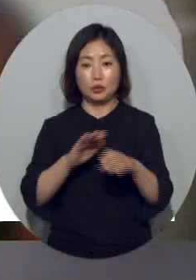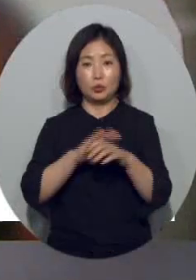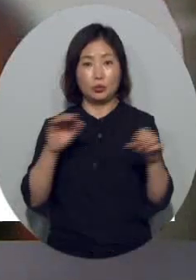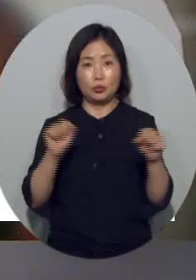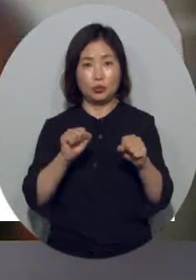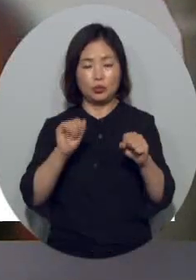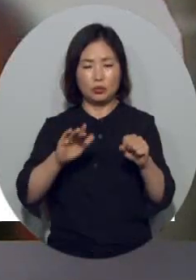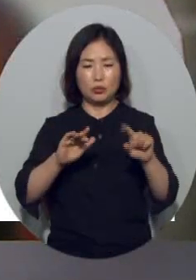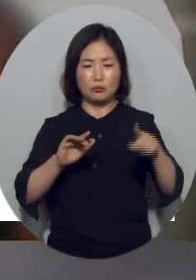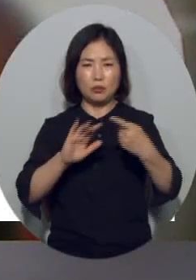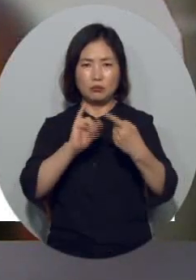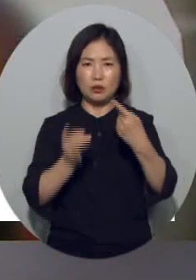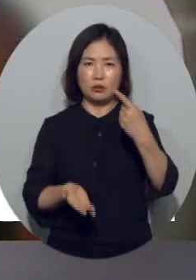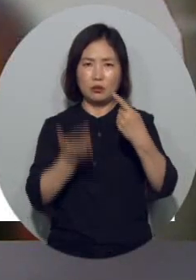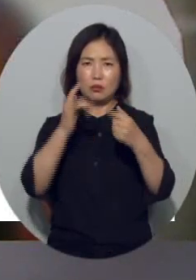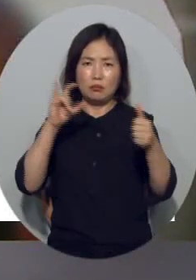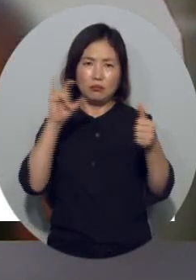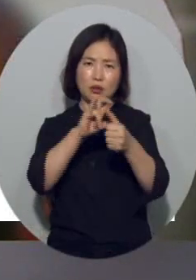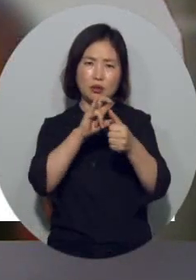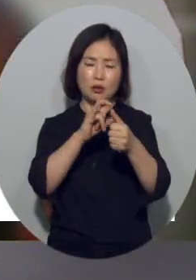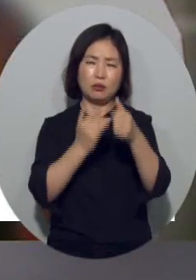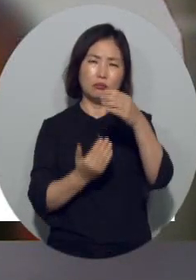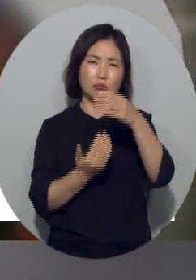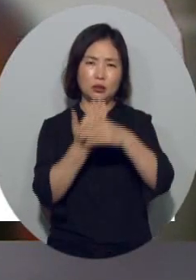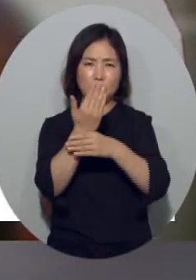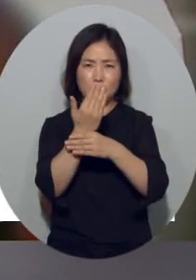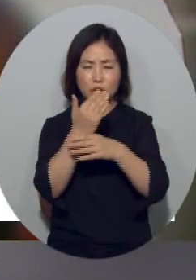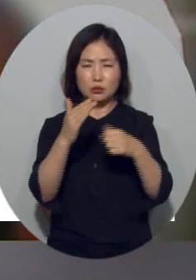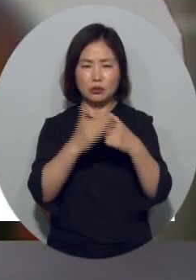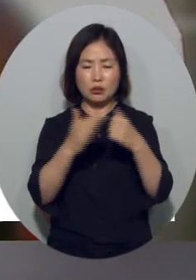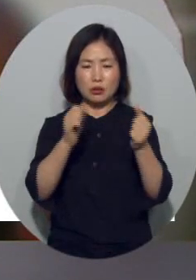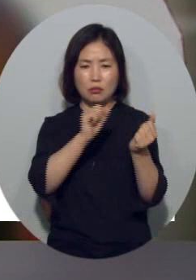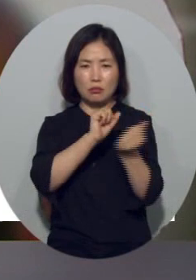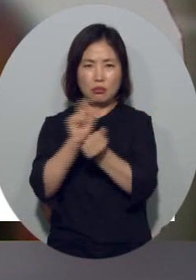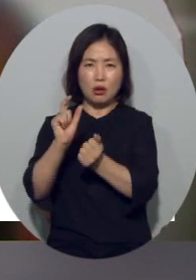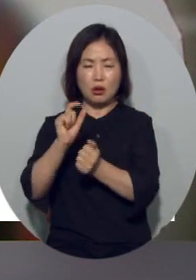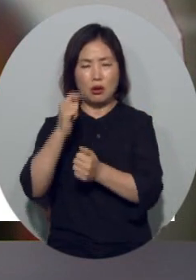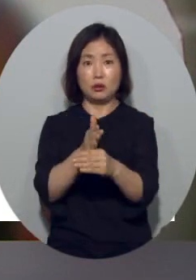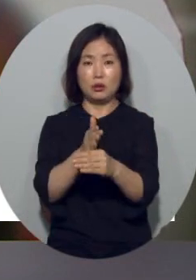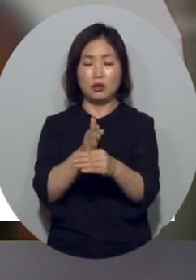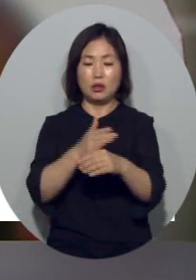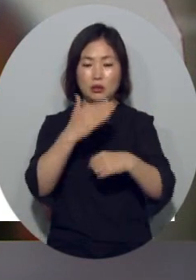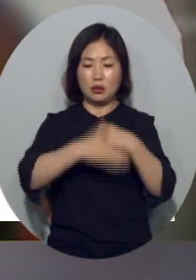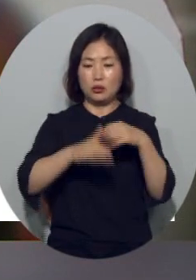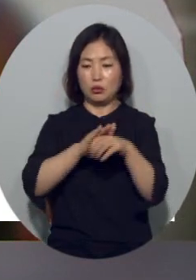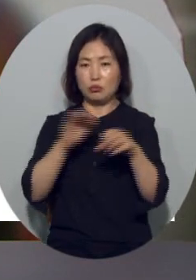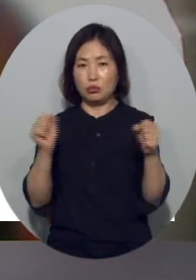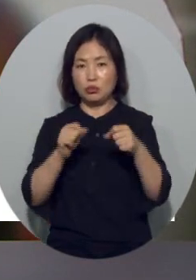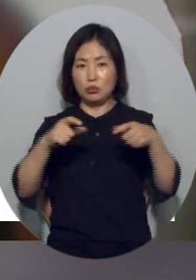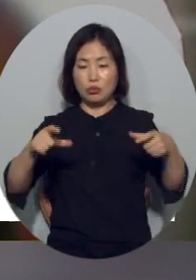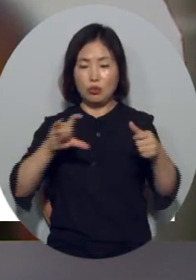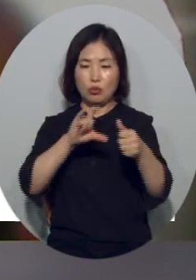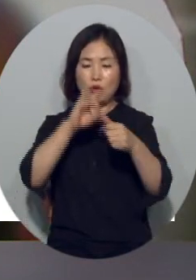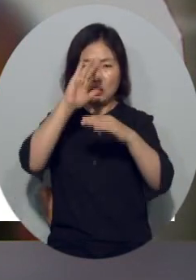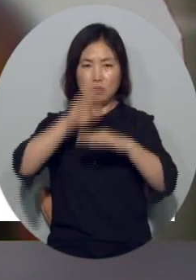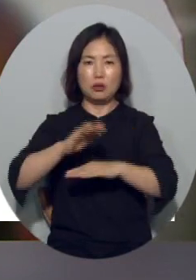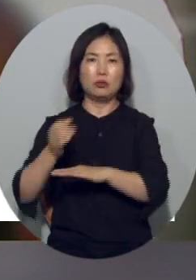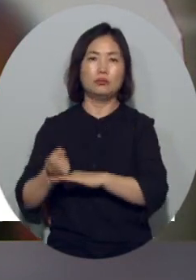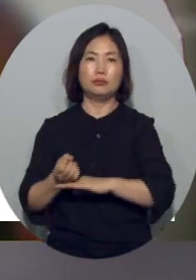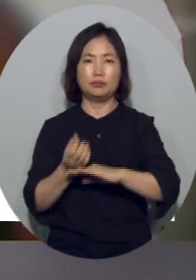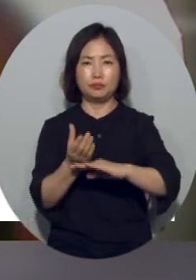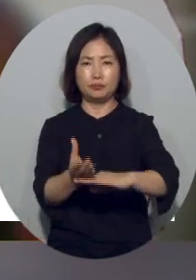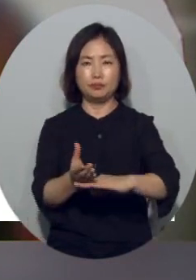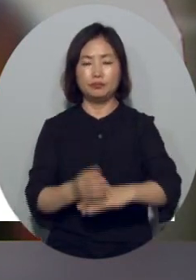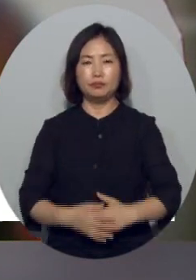경북에서 오늘 100명 가까운 코로나19 신규 확진자가 발생해 확산세가 심상치 않습니다. 대구 경북 지역 코로나 소식 권윤수